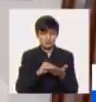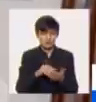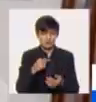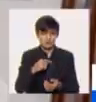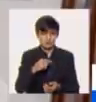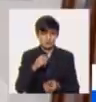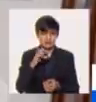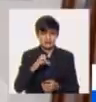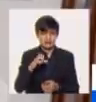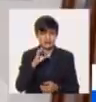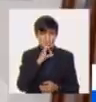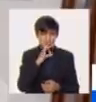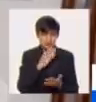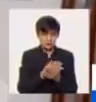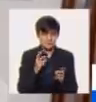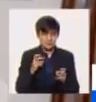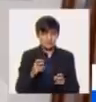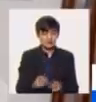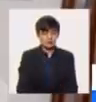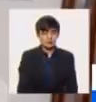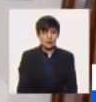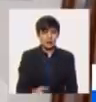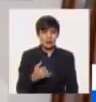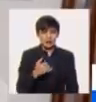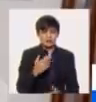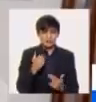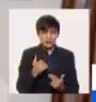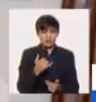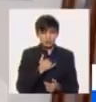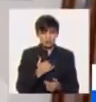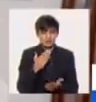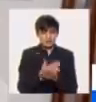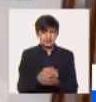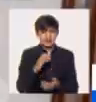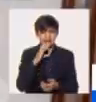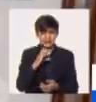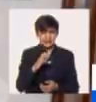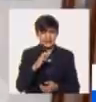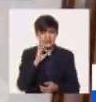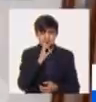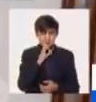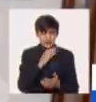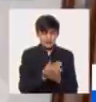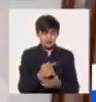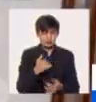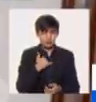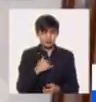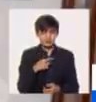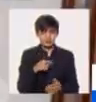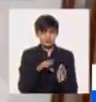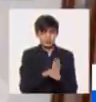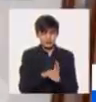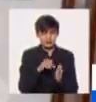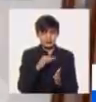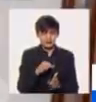ма? Біздің емдеу хаттамасында дәрумендер, С дәрумені бар, ол қарастырылған. Оның өзінде